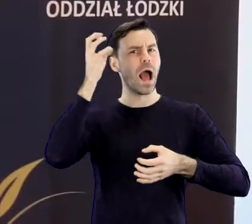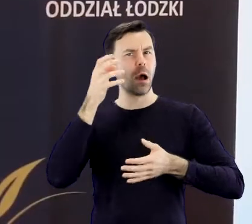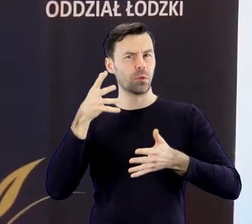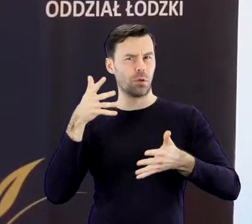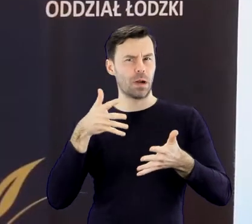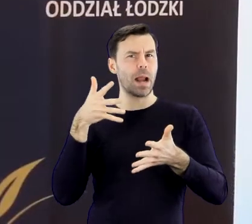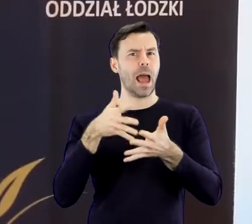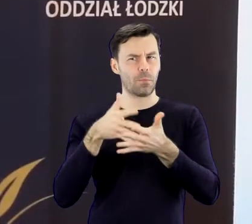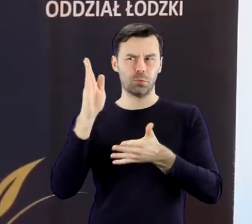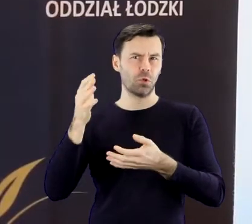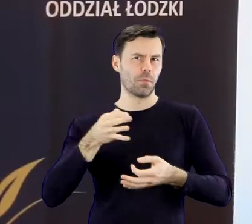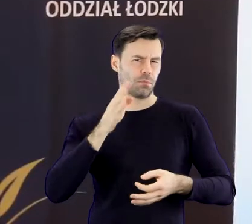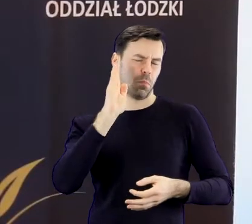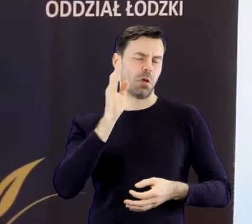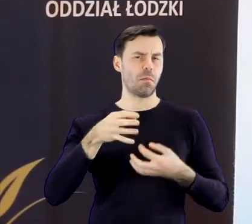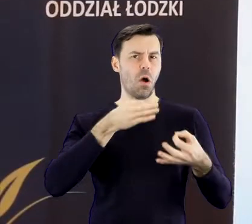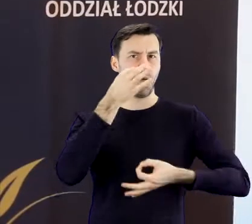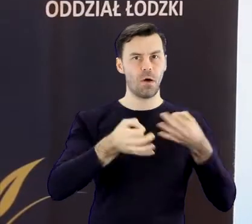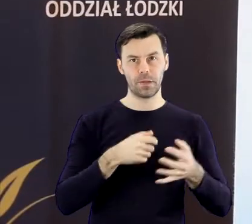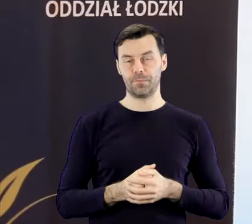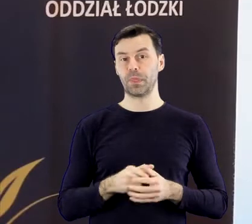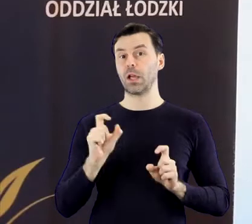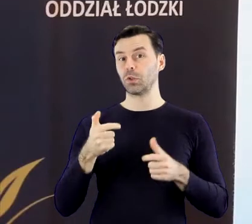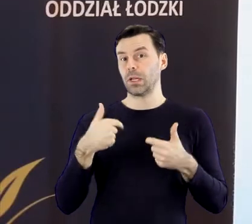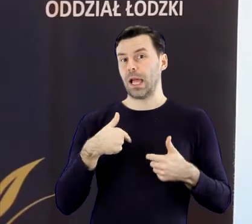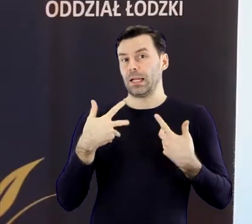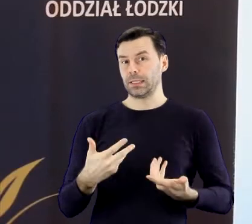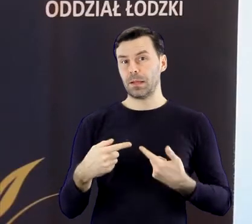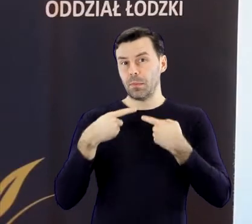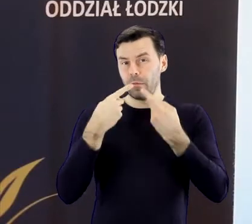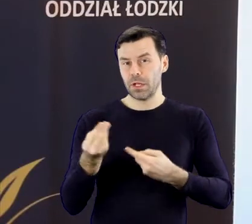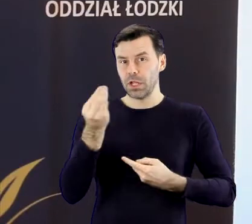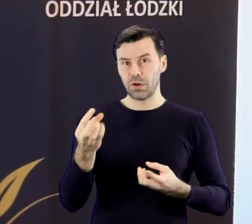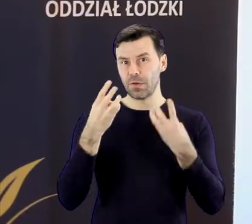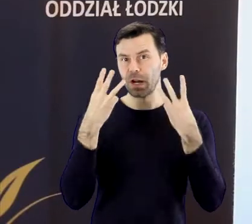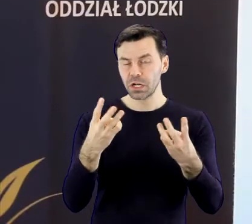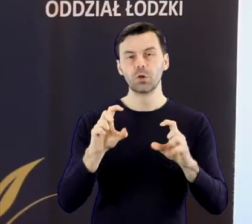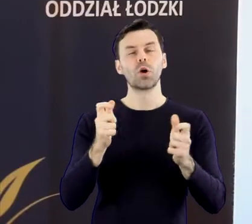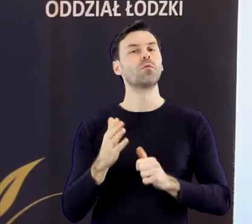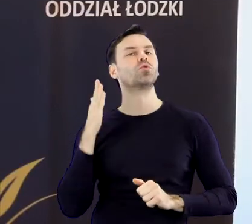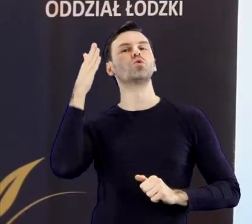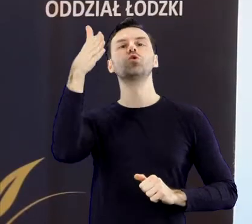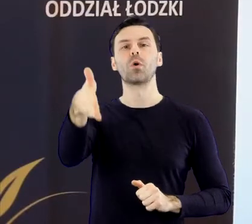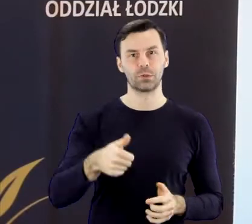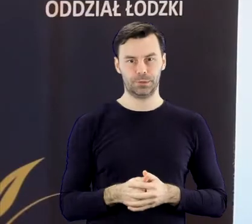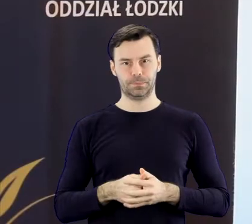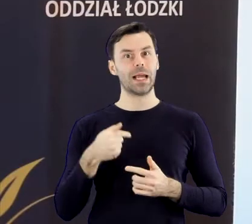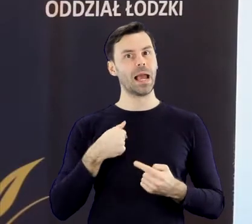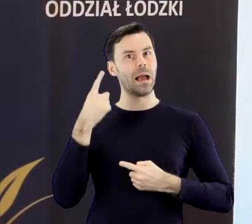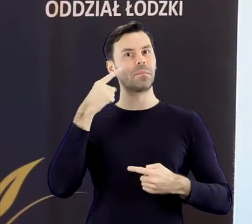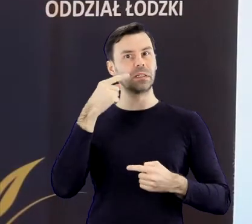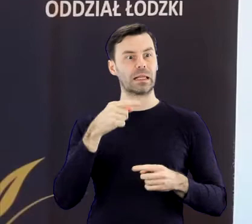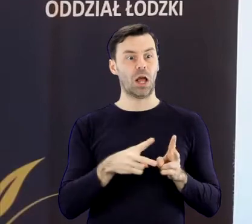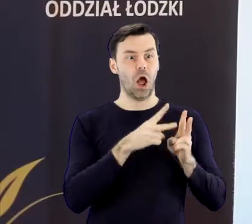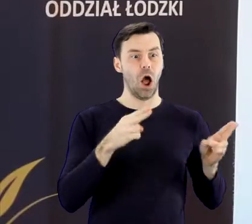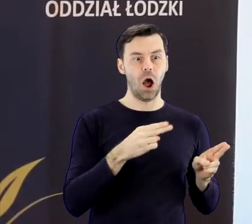na co chcieliśmy też położyć nacisk, to przyszłość, ponieważ wierzymy, że tak źle, jak stało się w tej perspektywie,